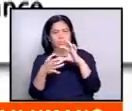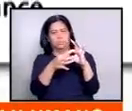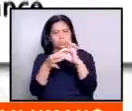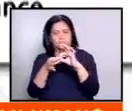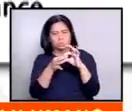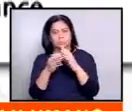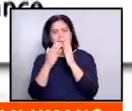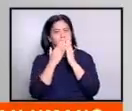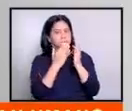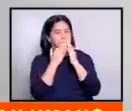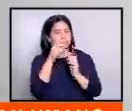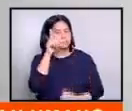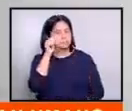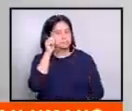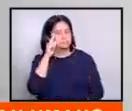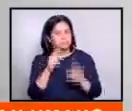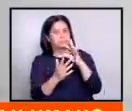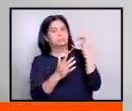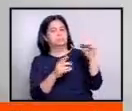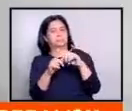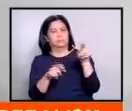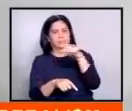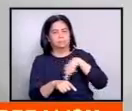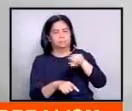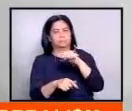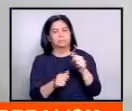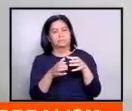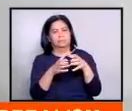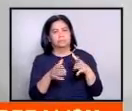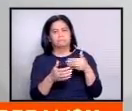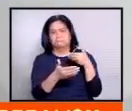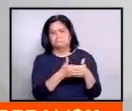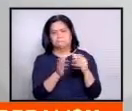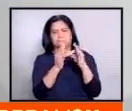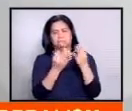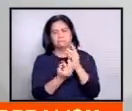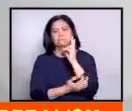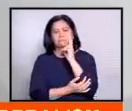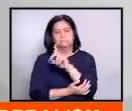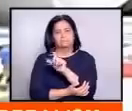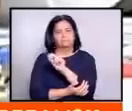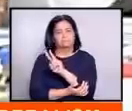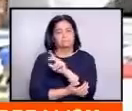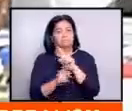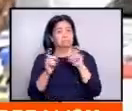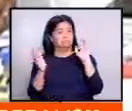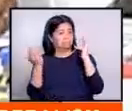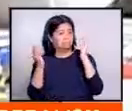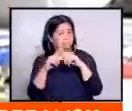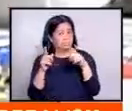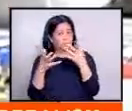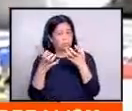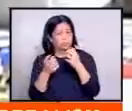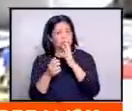Alliance. Nagpasalamat naman si Velasco sa pagpili sa kanya ng mga kapartido. Kilalang malapit sa pamilya Duterte si Velasco, pero kumpara sa ibang